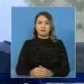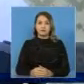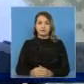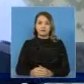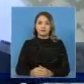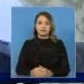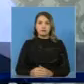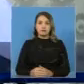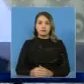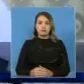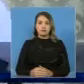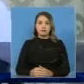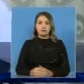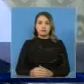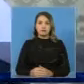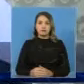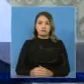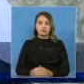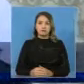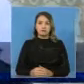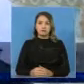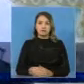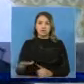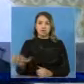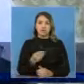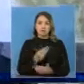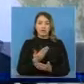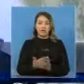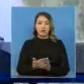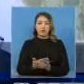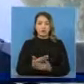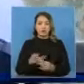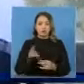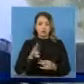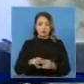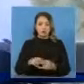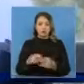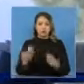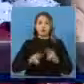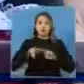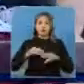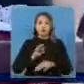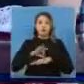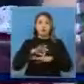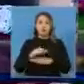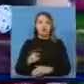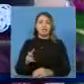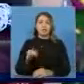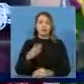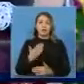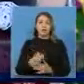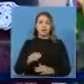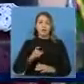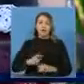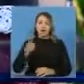Барлы уақытта осында мынау бала шағаңыздың алдында үлкен жақсы көңілмен жүре беріңіз. Айжамал Мырзағалиева